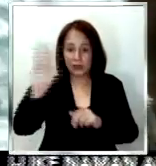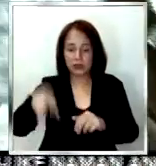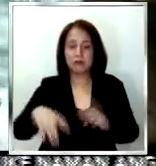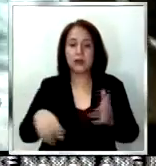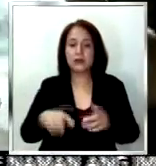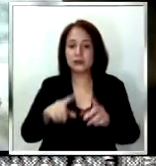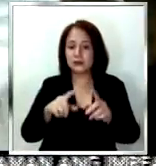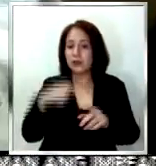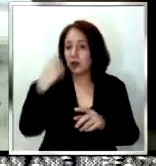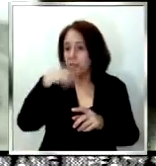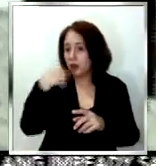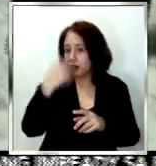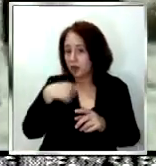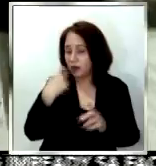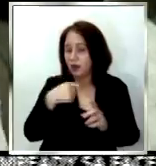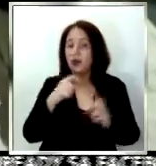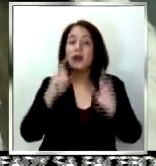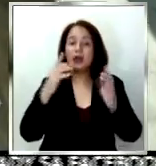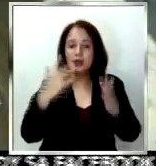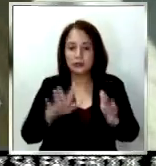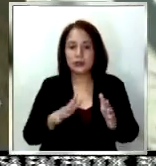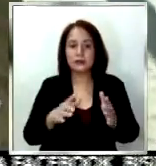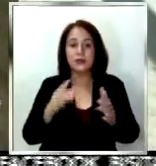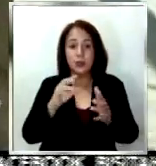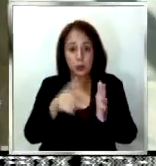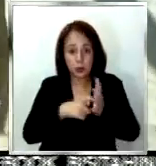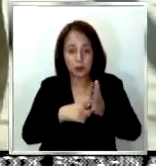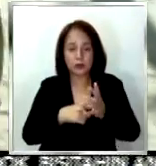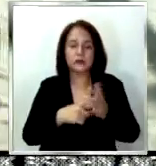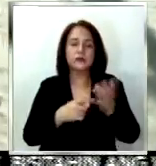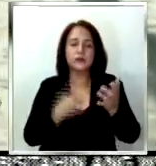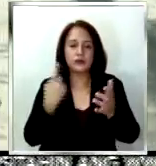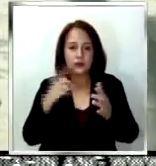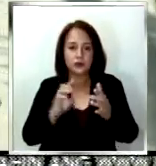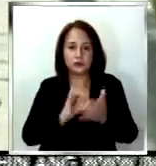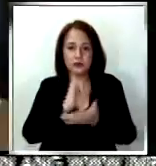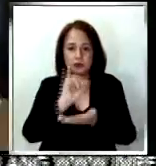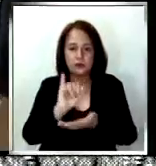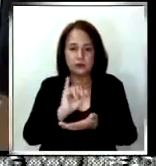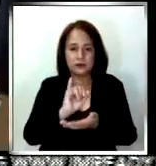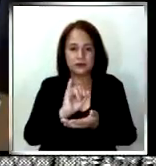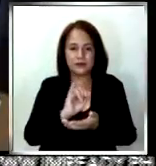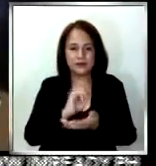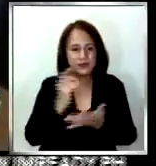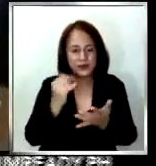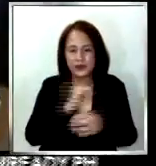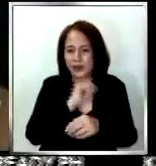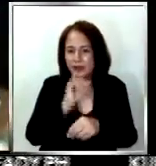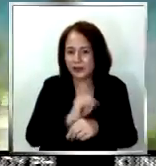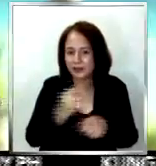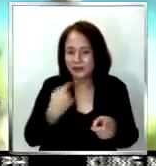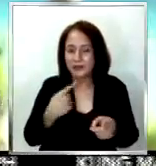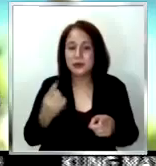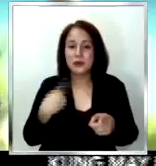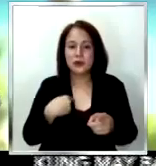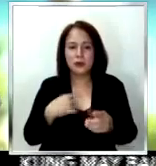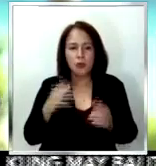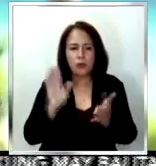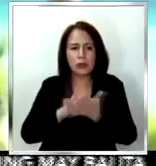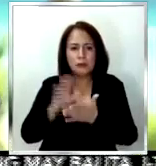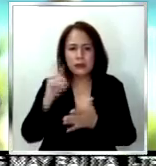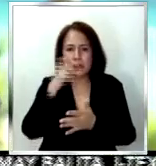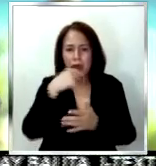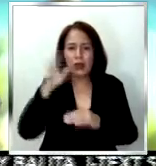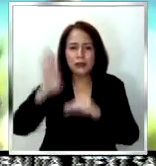sa requirements papasok ng isla. Mas mahal pa nga raw ang PCR test kaysa sa plane ticket. Drive-through kasi yung